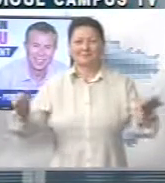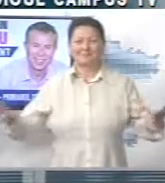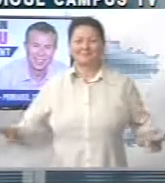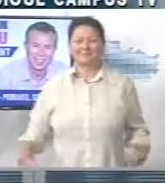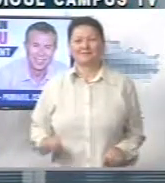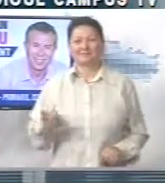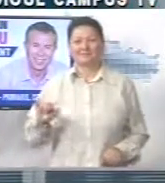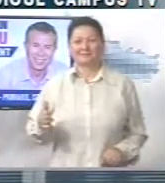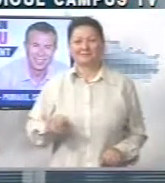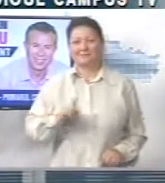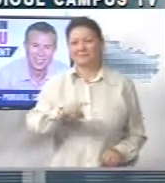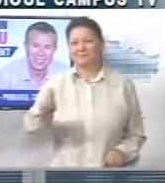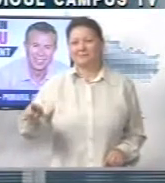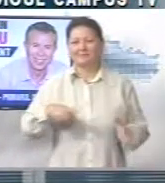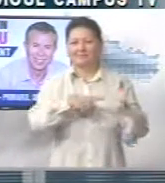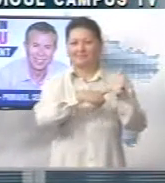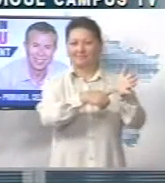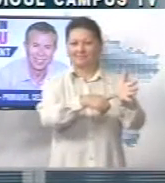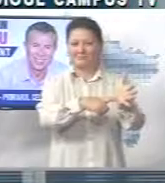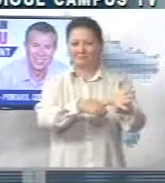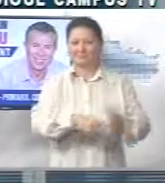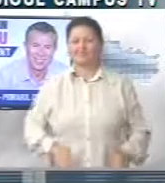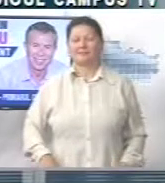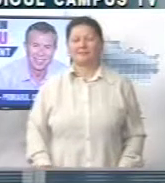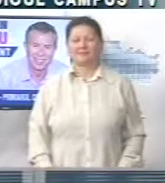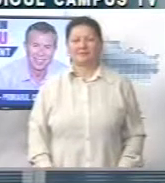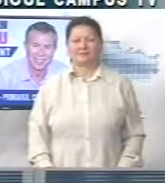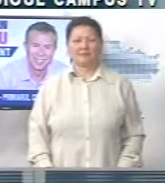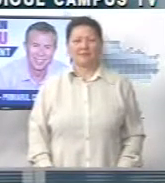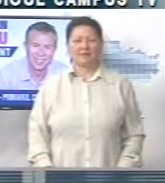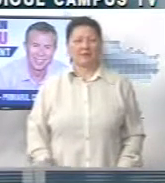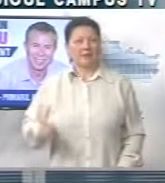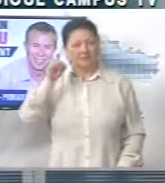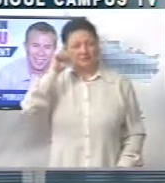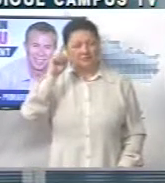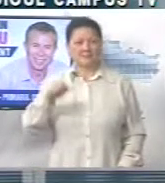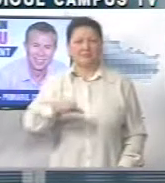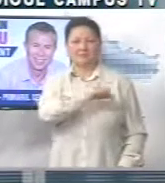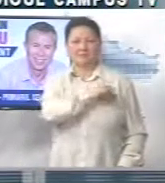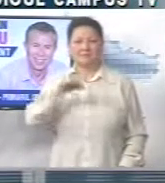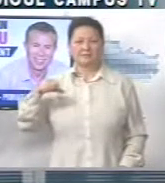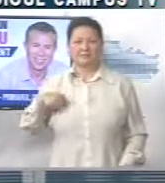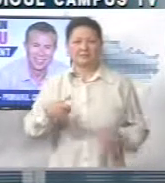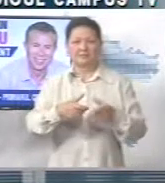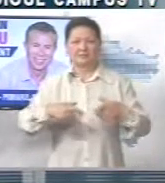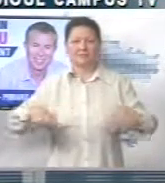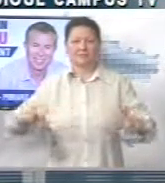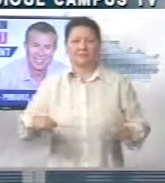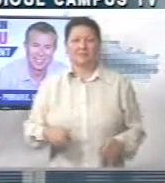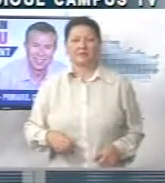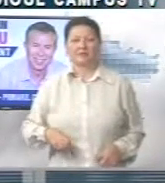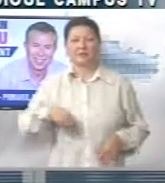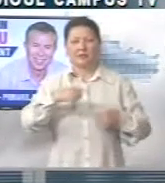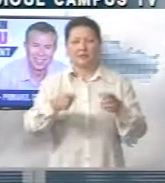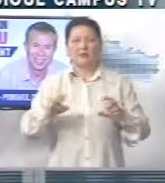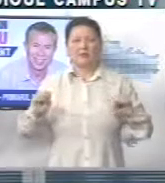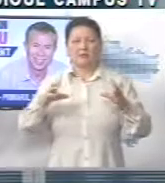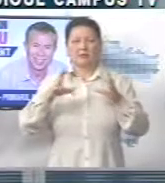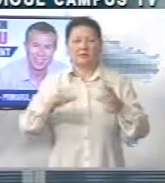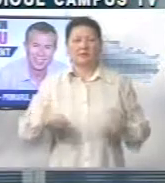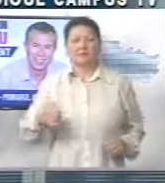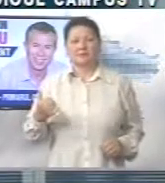toate atuurile. Normal. Am fost, cred că, singurul consilier după Revoluție care am propus, promovat 8